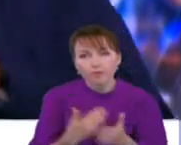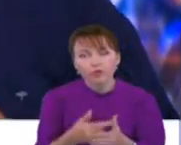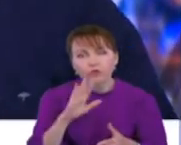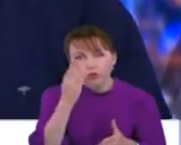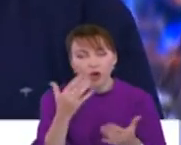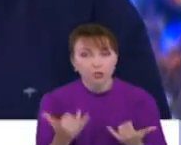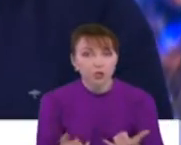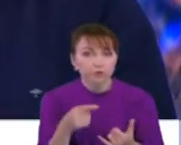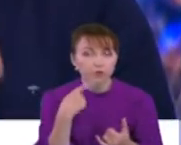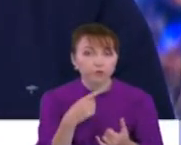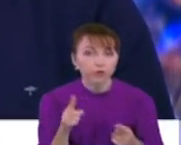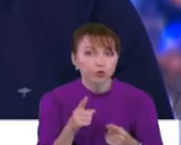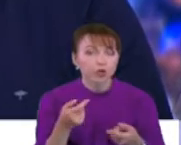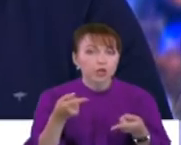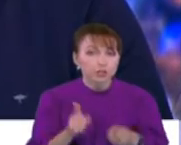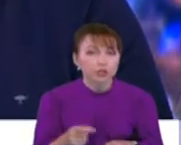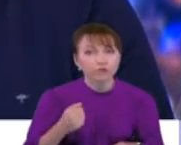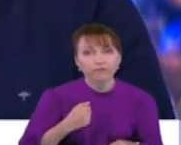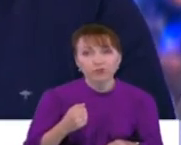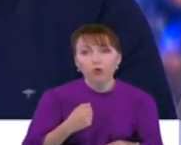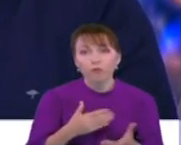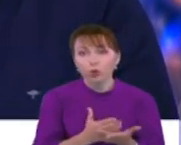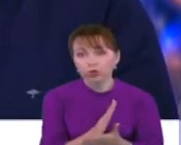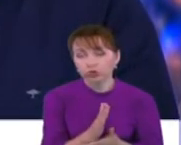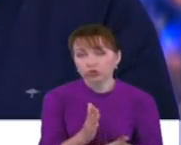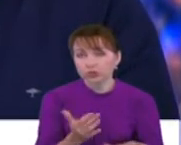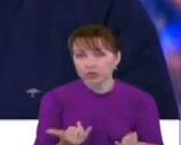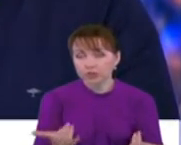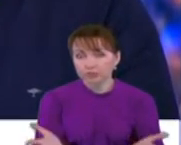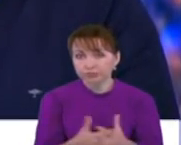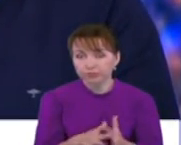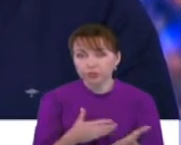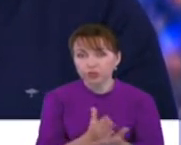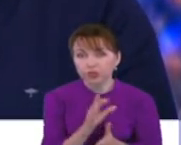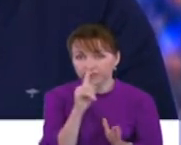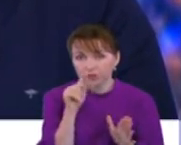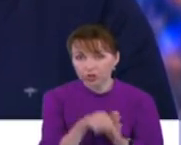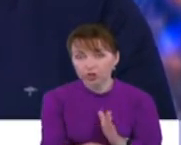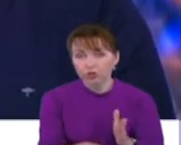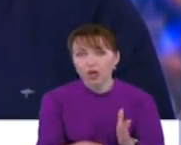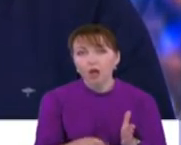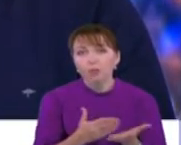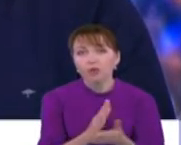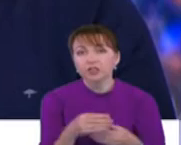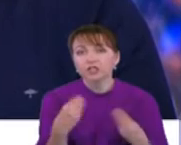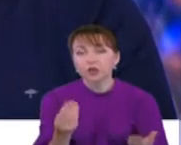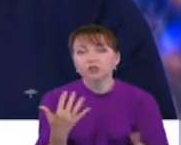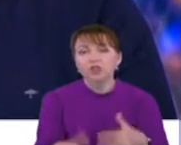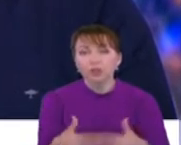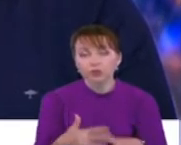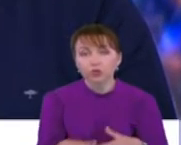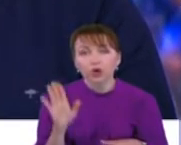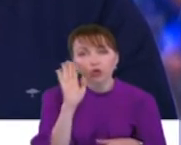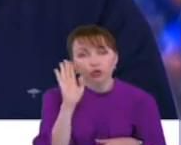Зараз ви говорите дійсно, що військово-політичний аспект, і вже політики втручаються, і виходить, де політики дають слабину. Значить, там